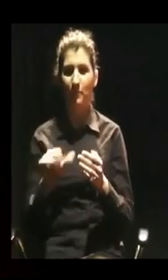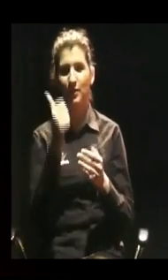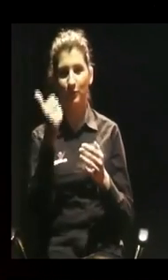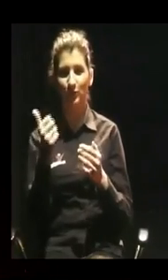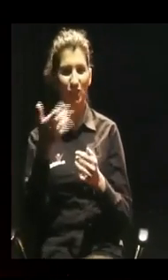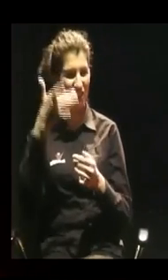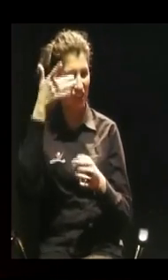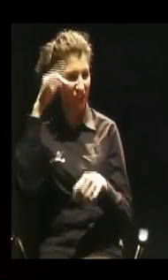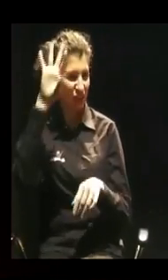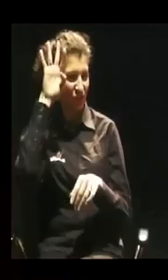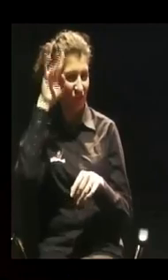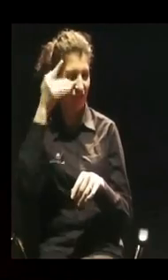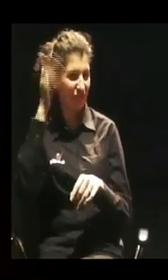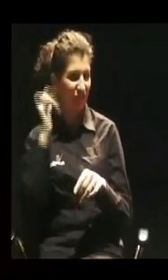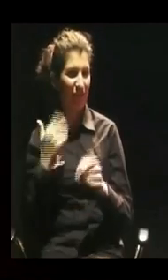siwy.